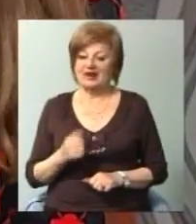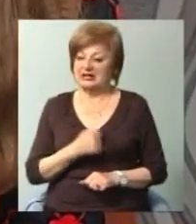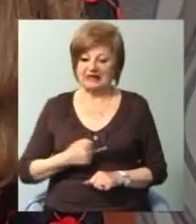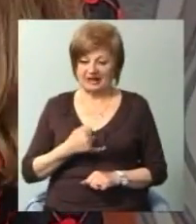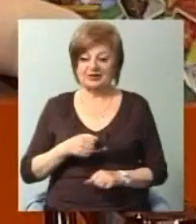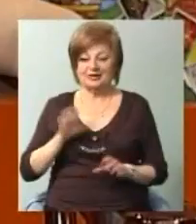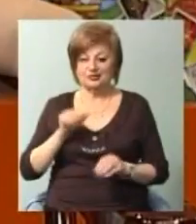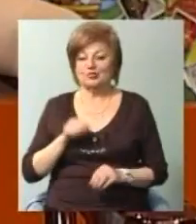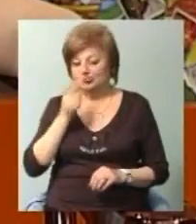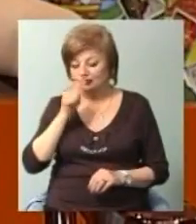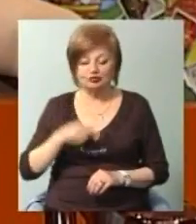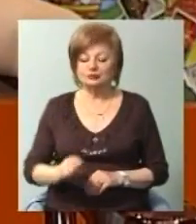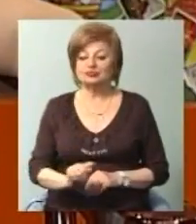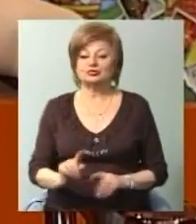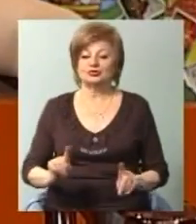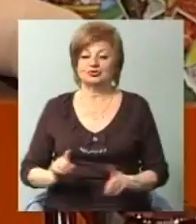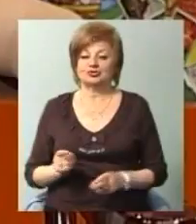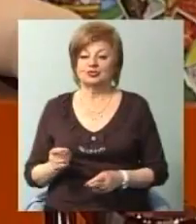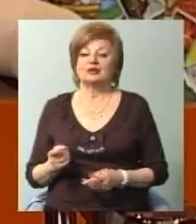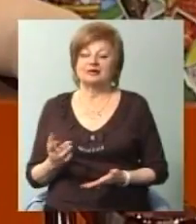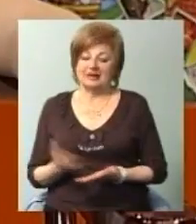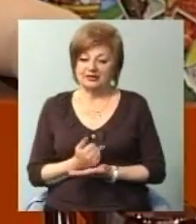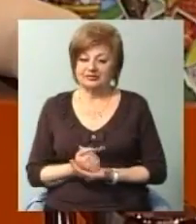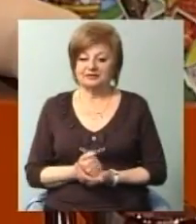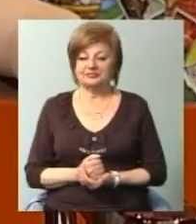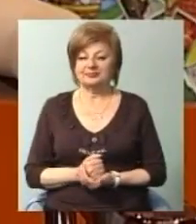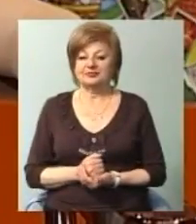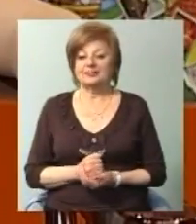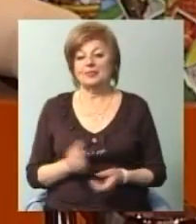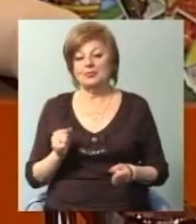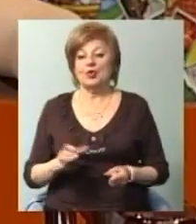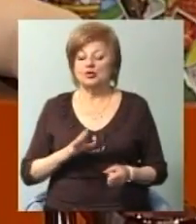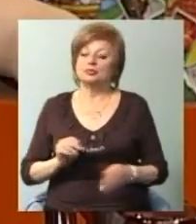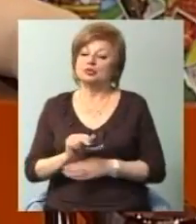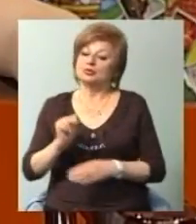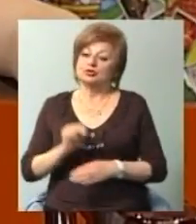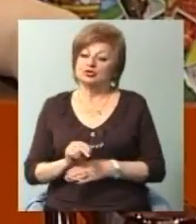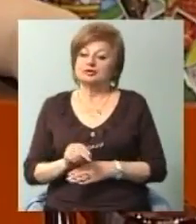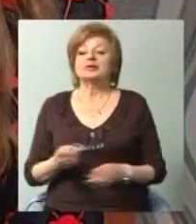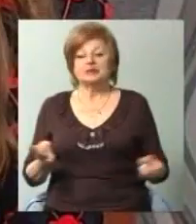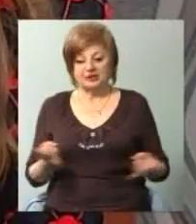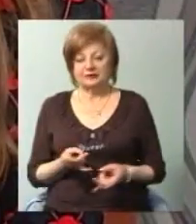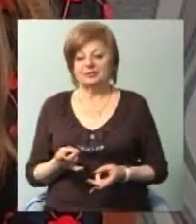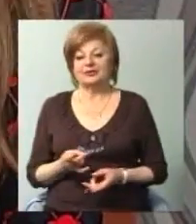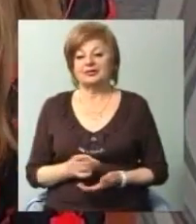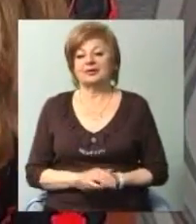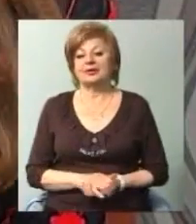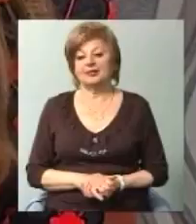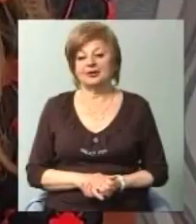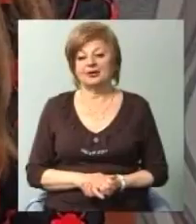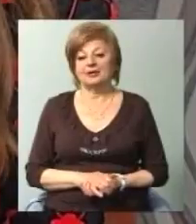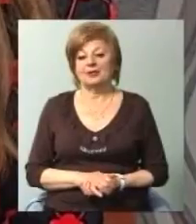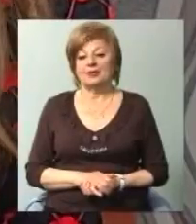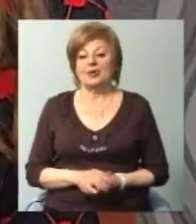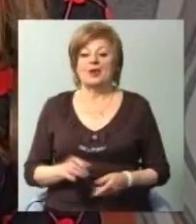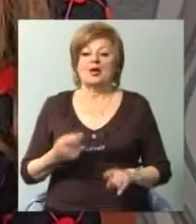і можуть будь-що знайти або якогось злодія викрити. Можливо, треба дресирувати його? Так. Так, цілком вірно. Про